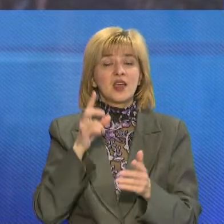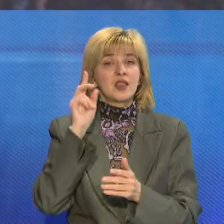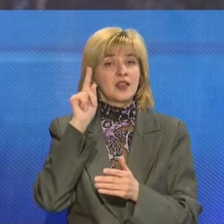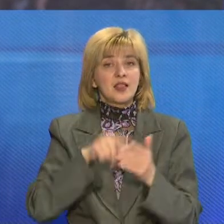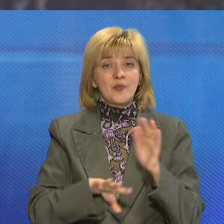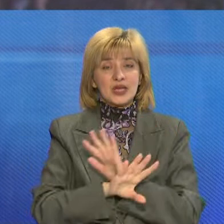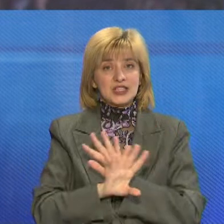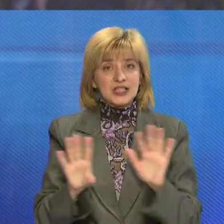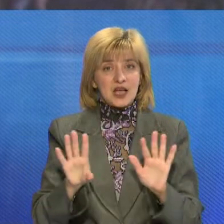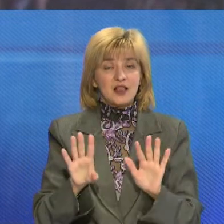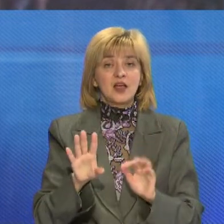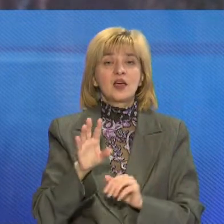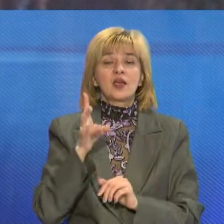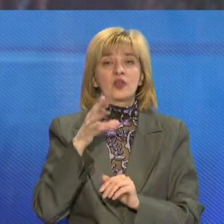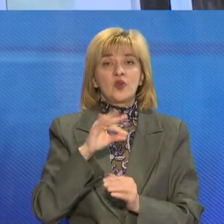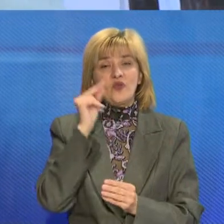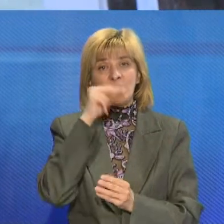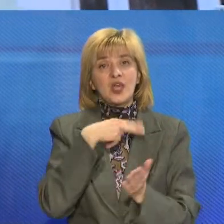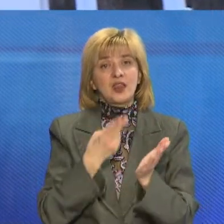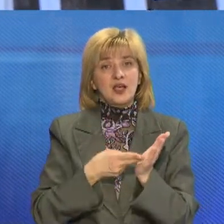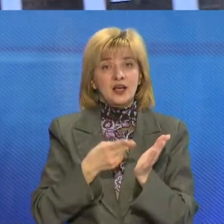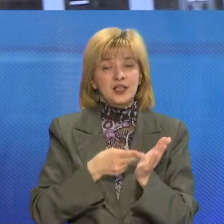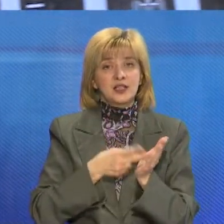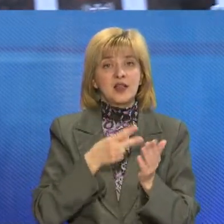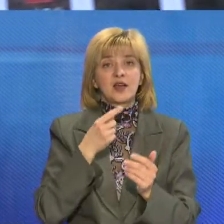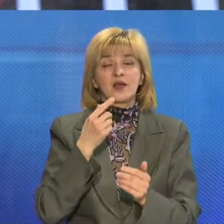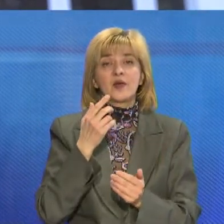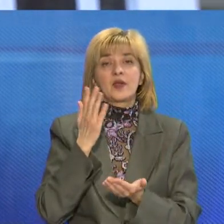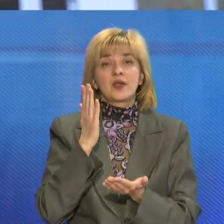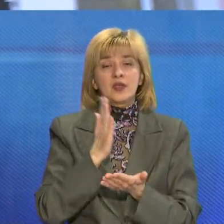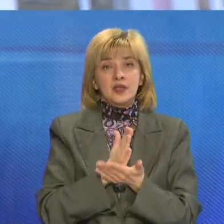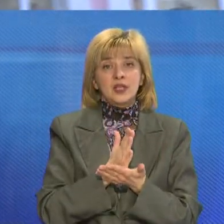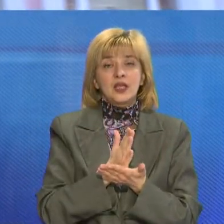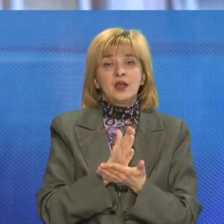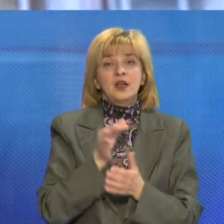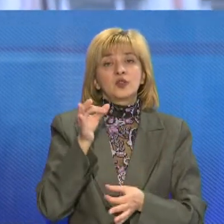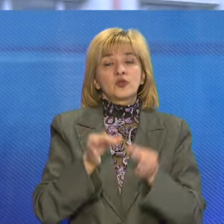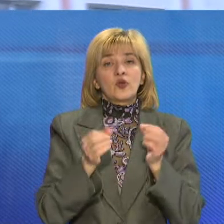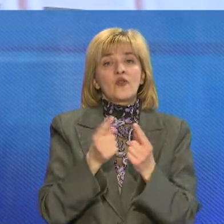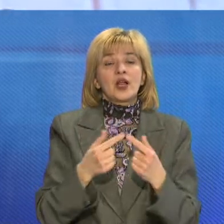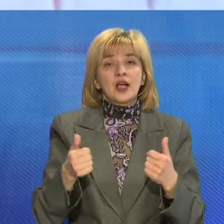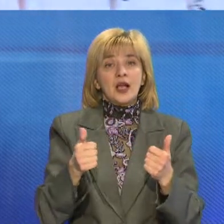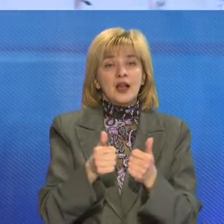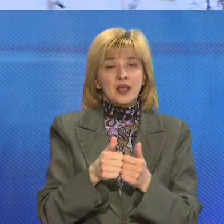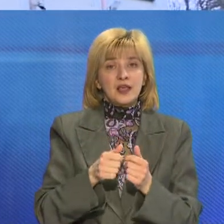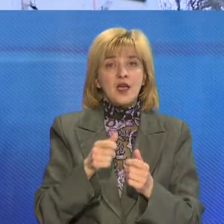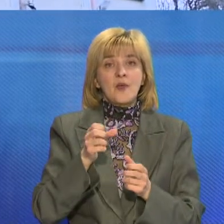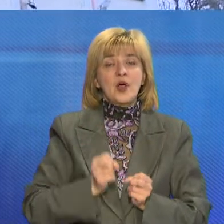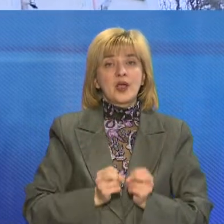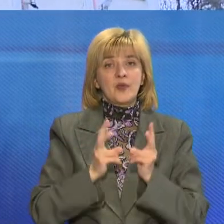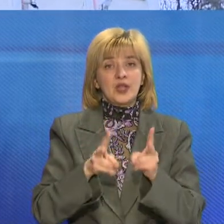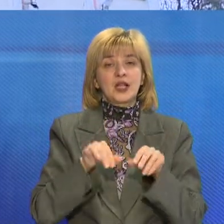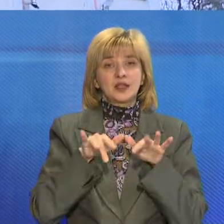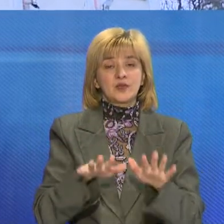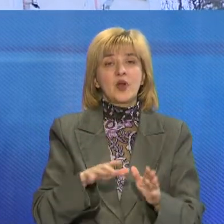прызнаў. Разам з тым, віна ў поўным аб'ёме пацверджана прадастаўленымі доказамі. Судовая калегія па крымінальных справах Гродзенскага абласнога